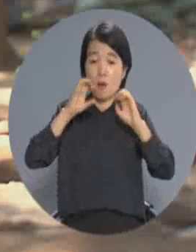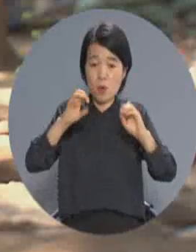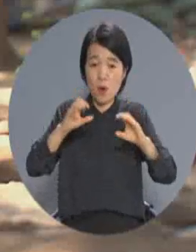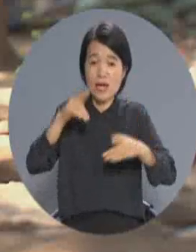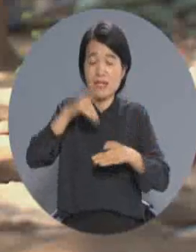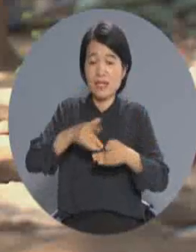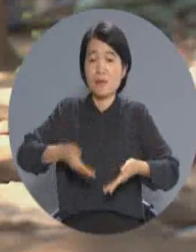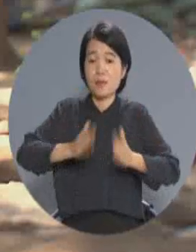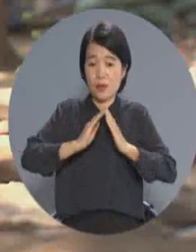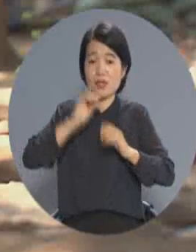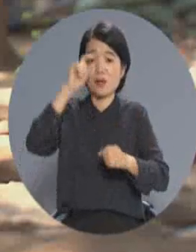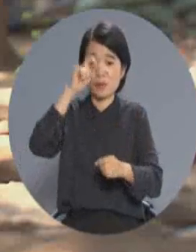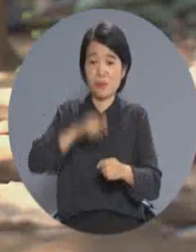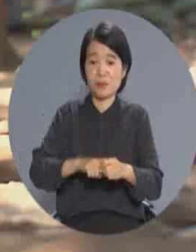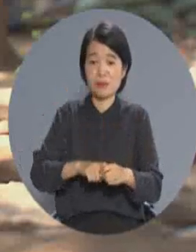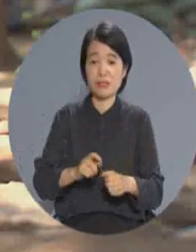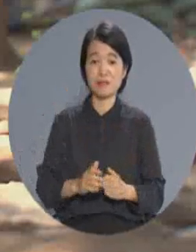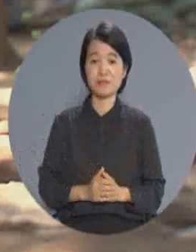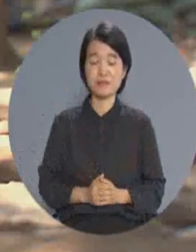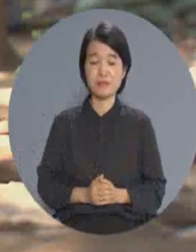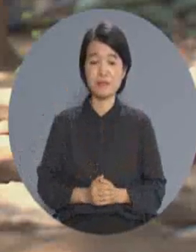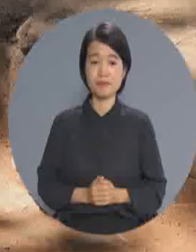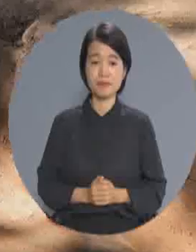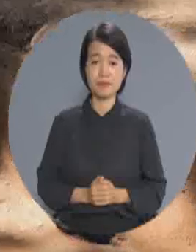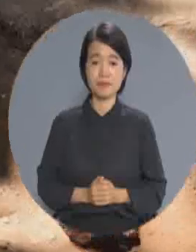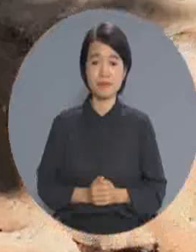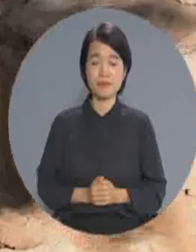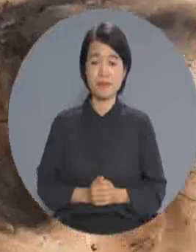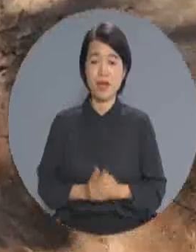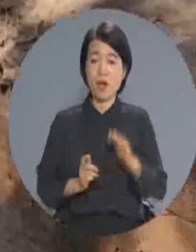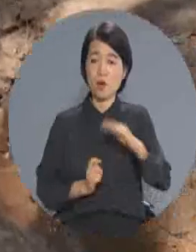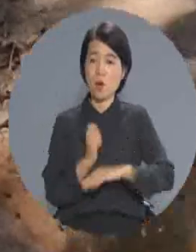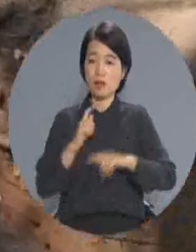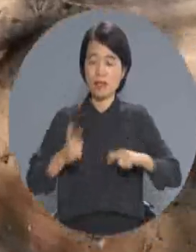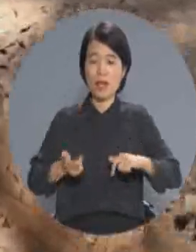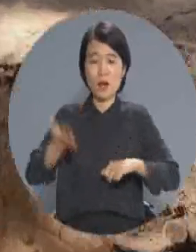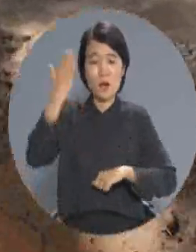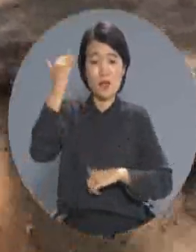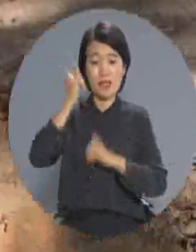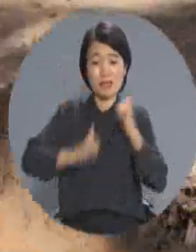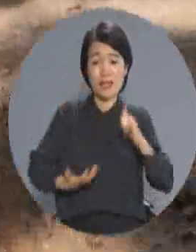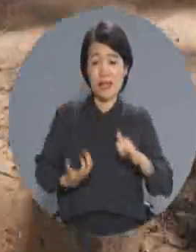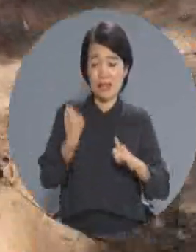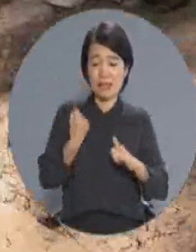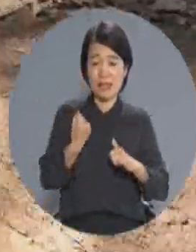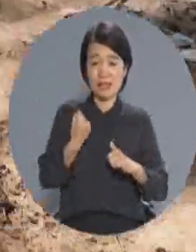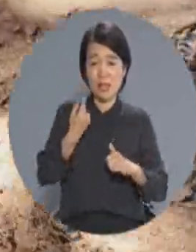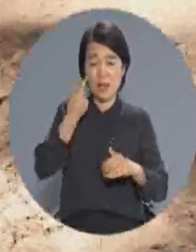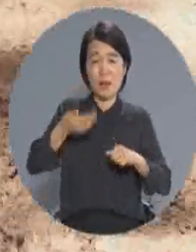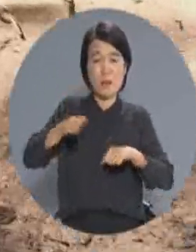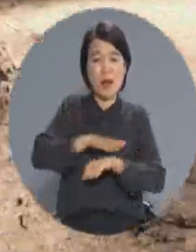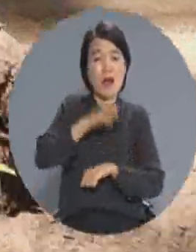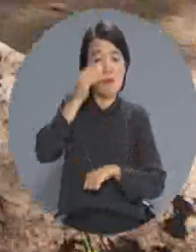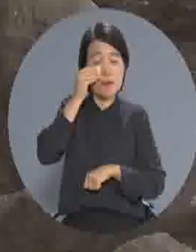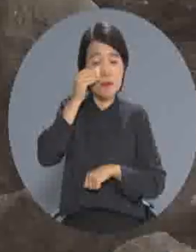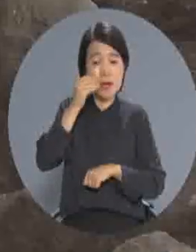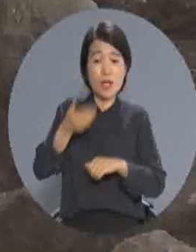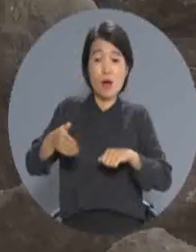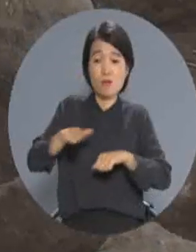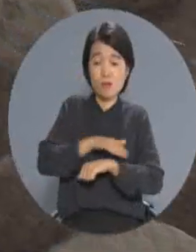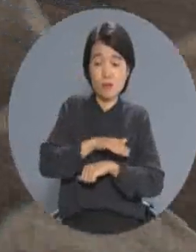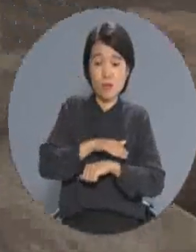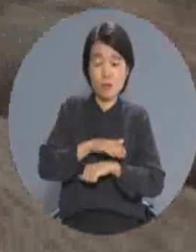있는 그런 센터를 조성하는 게 아직 목표로 남아 있습니다. 고흥 지역의 고대 역사를 간직한 채 아직은 묻혀있는 옛